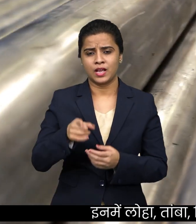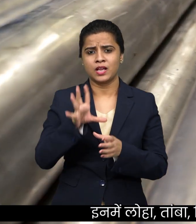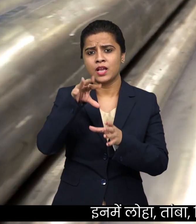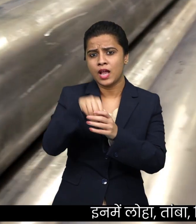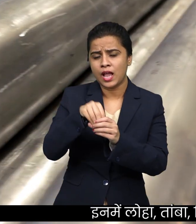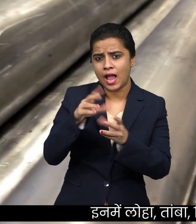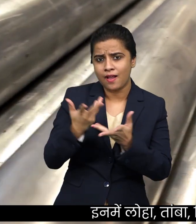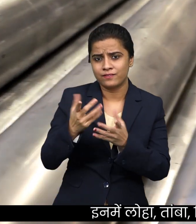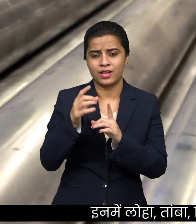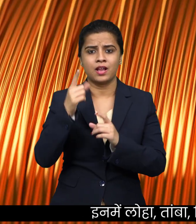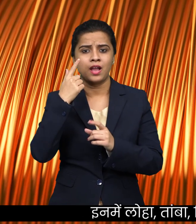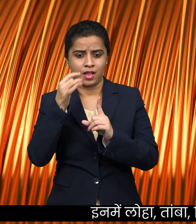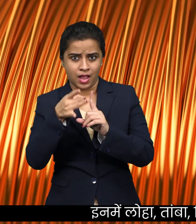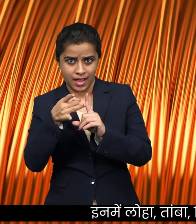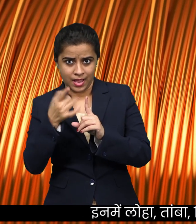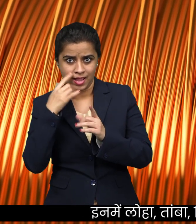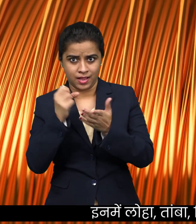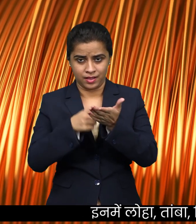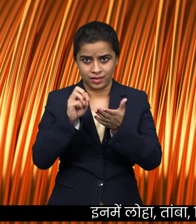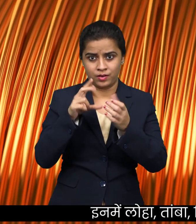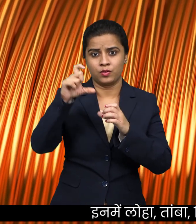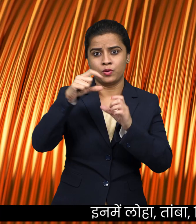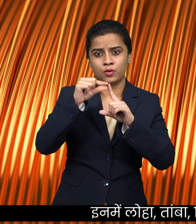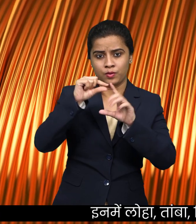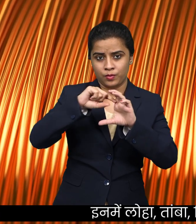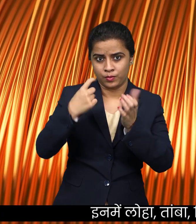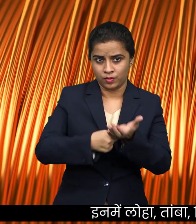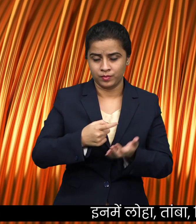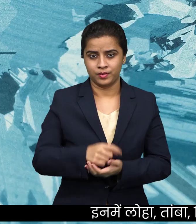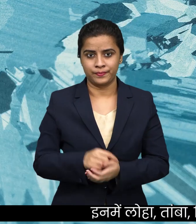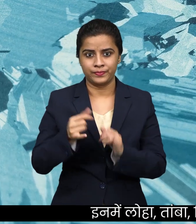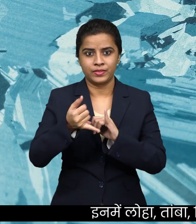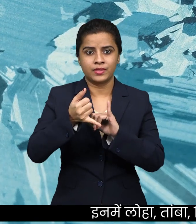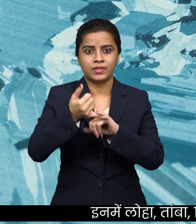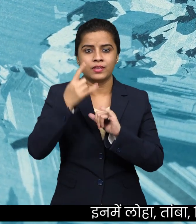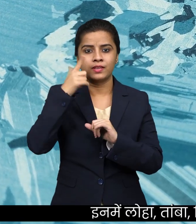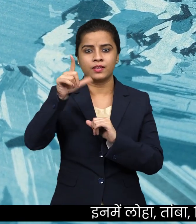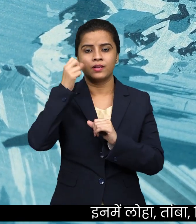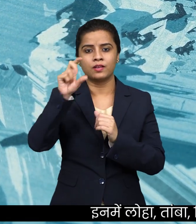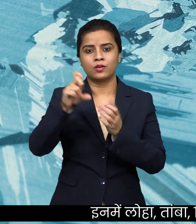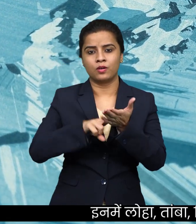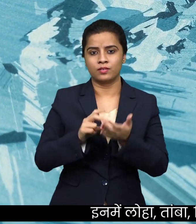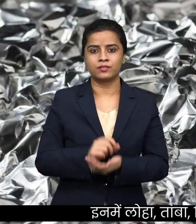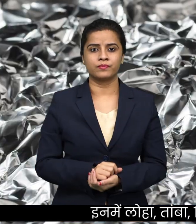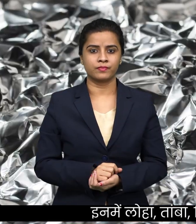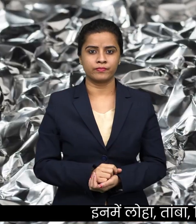इनमें लोहा, तांबा, सिलिकॉन, एल्युमिनियम और सोना भी होता है,